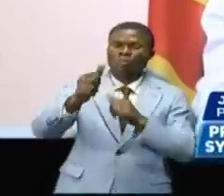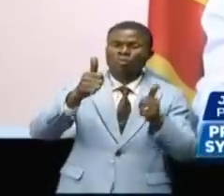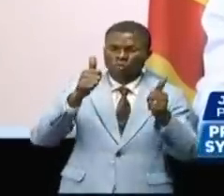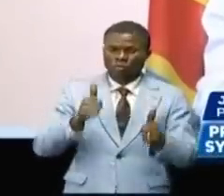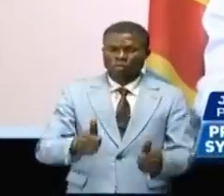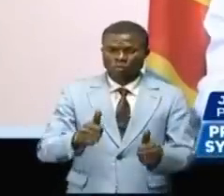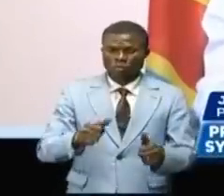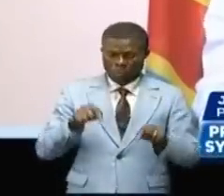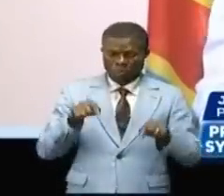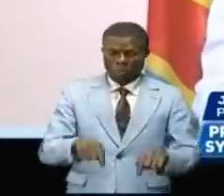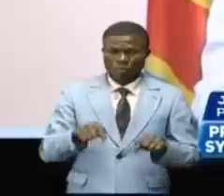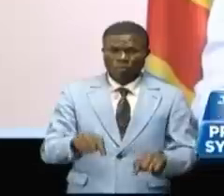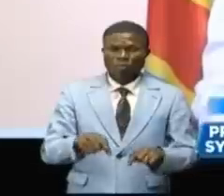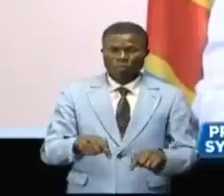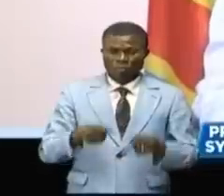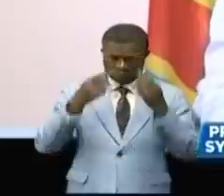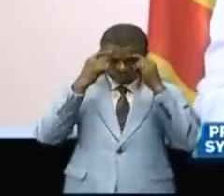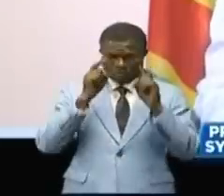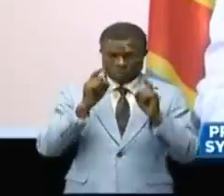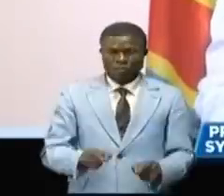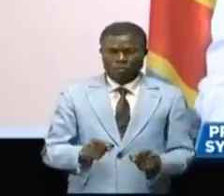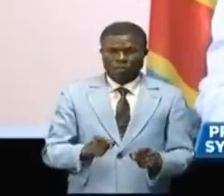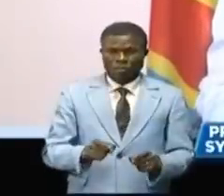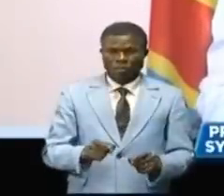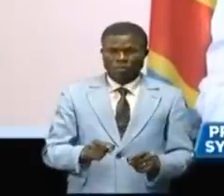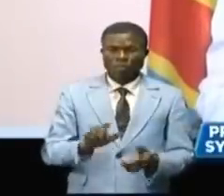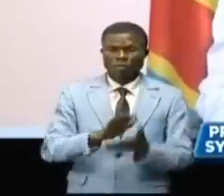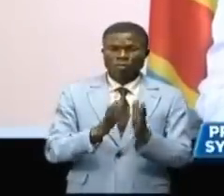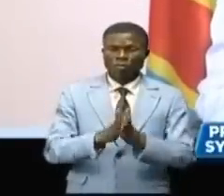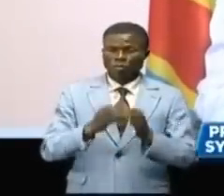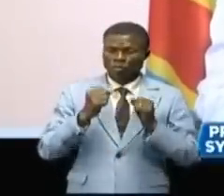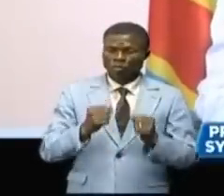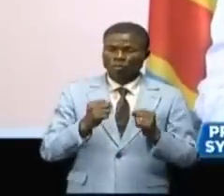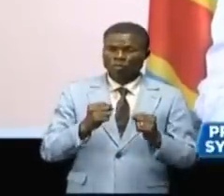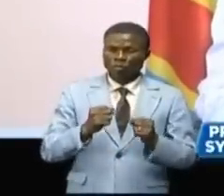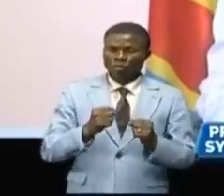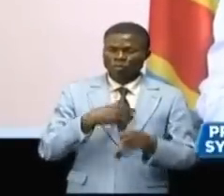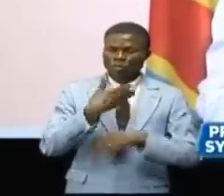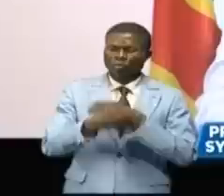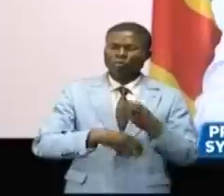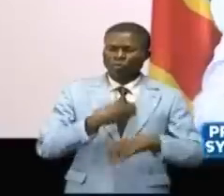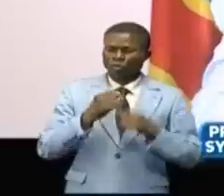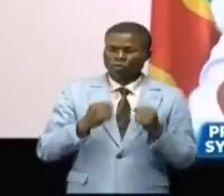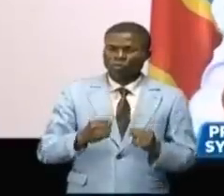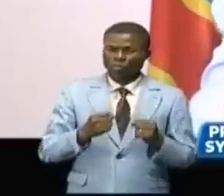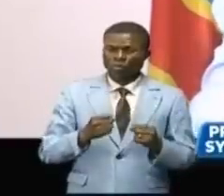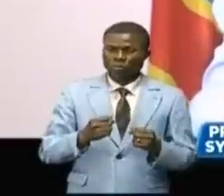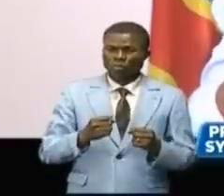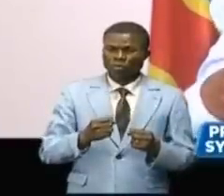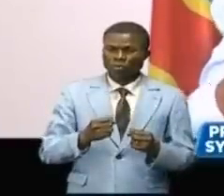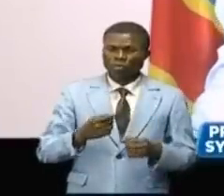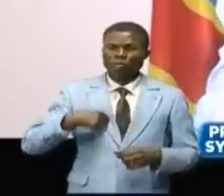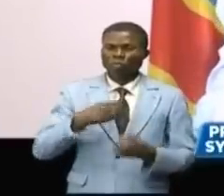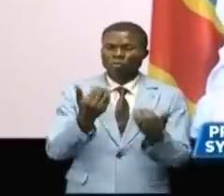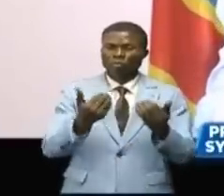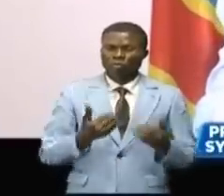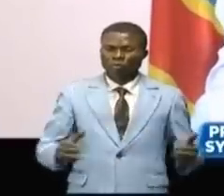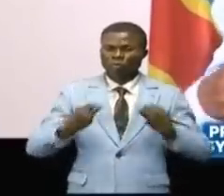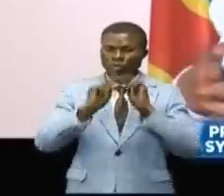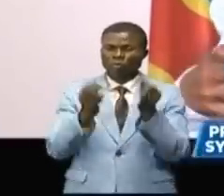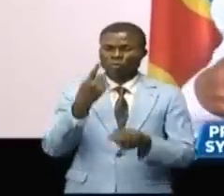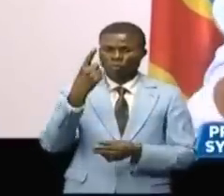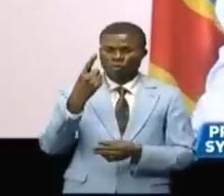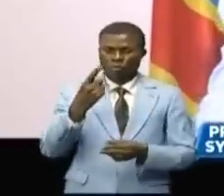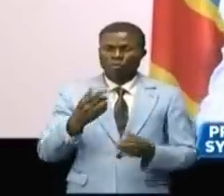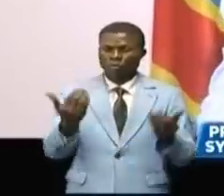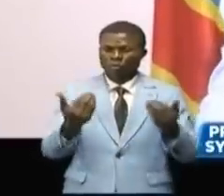Mais si nous sommes divisés, nous serons en train de lui rendre un très mauvais service. Pour cela, nous voulons la cohésion, nous voulons